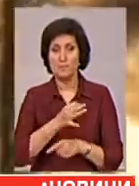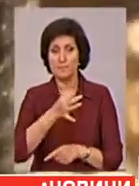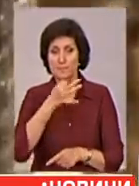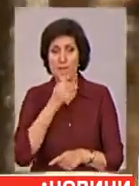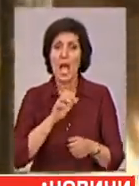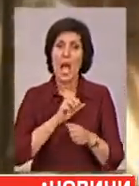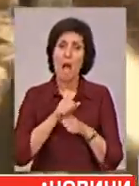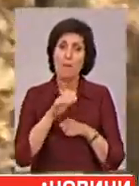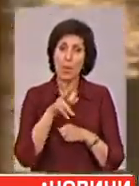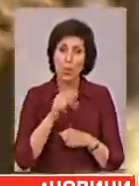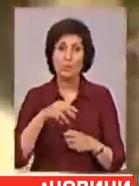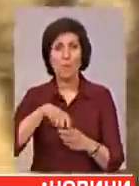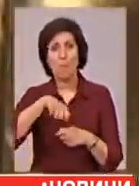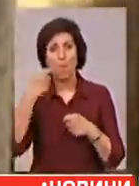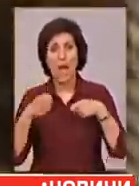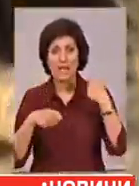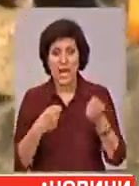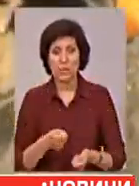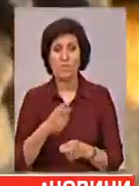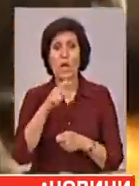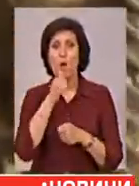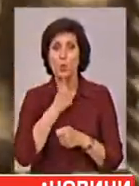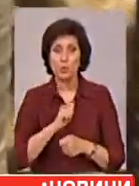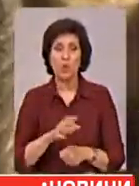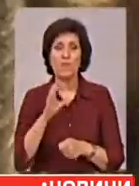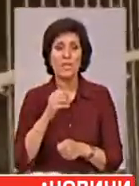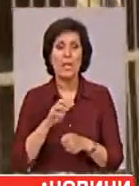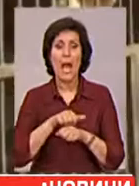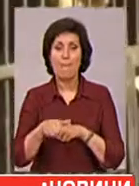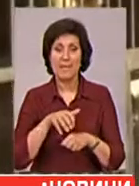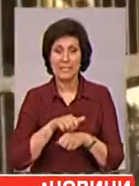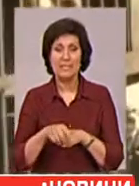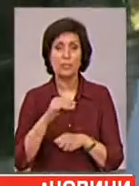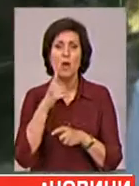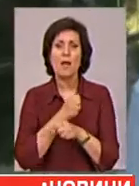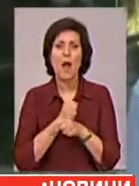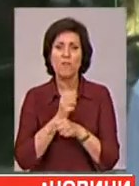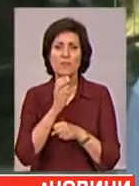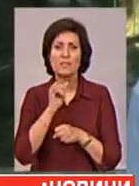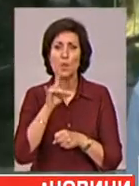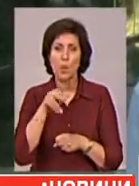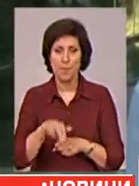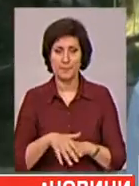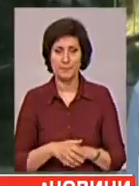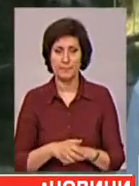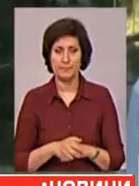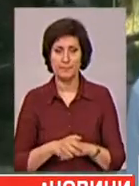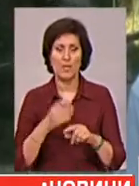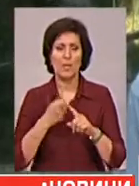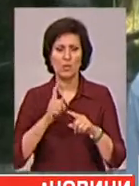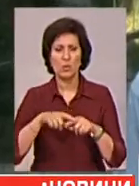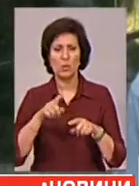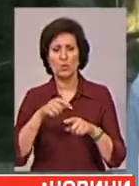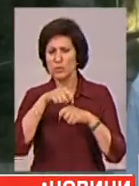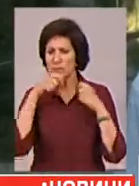смакує абрикосове, бананове, грушове та апельсинове, а ще з кавовим сиропом. Примати, які люди потерпають дуже